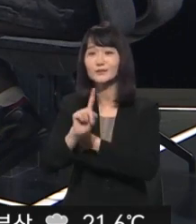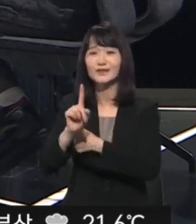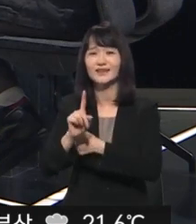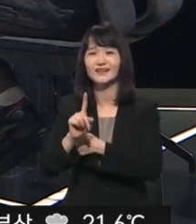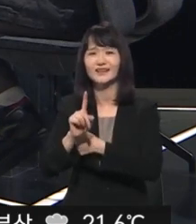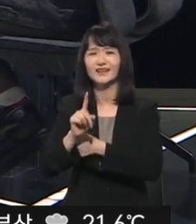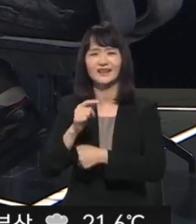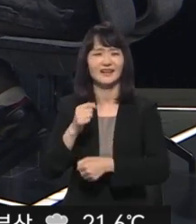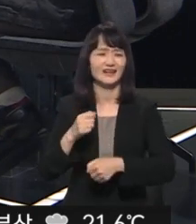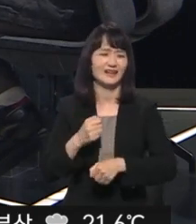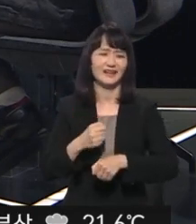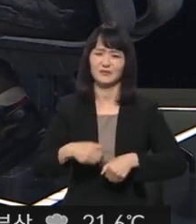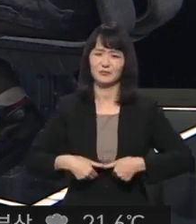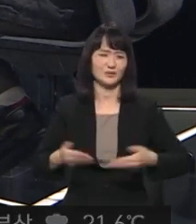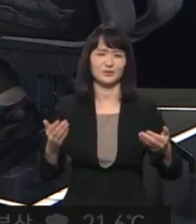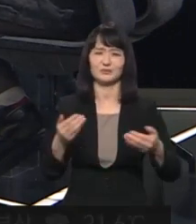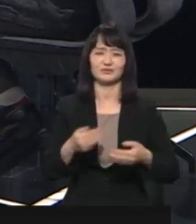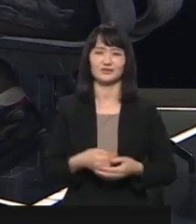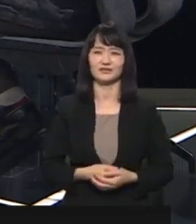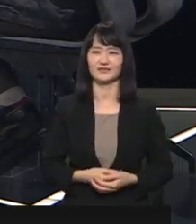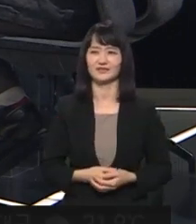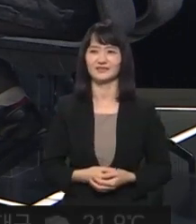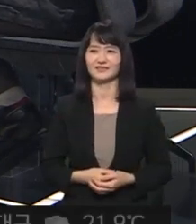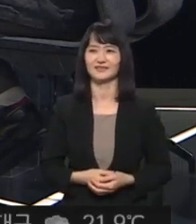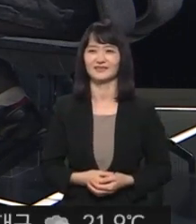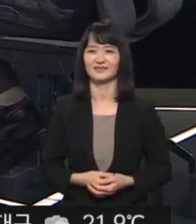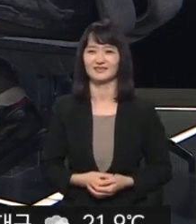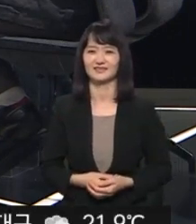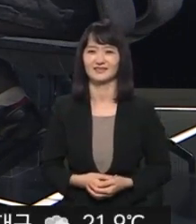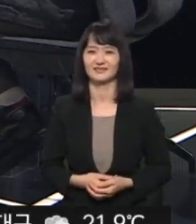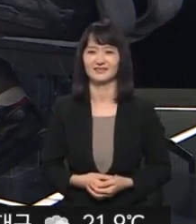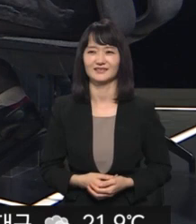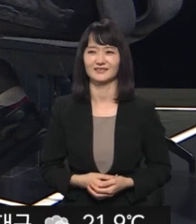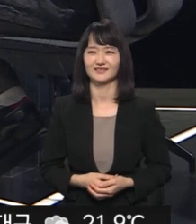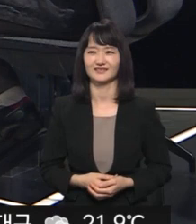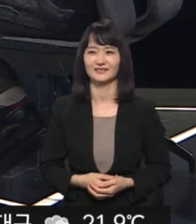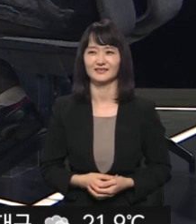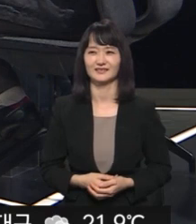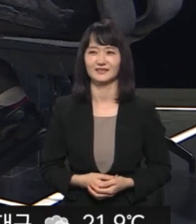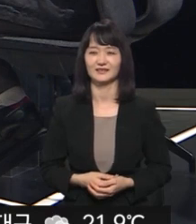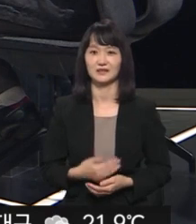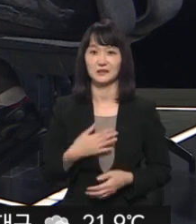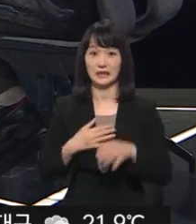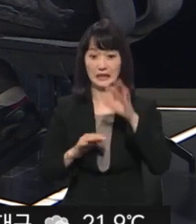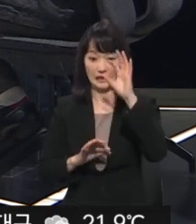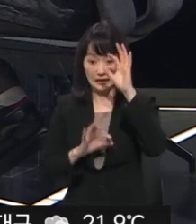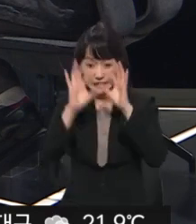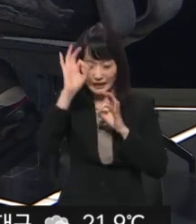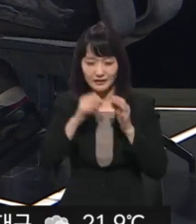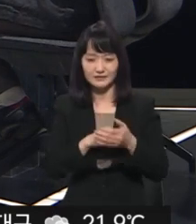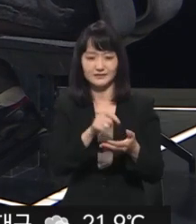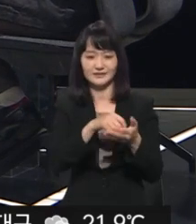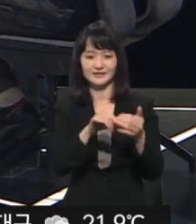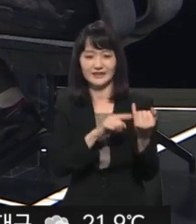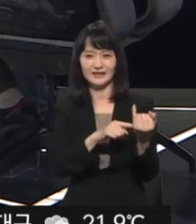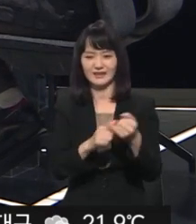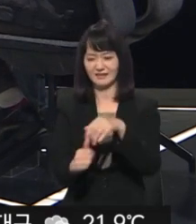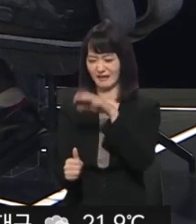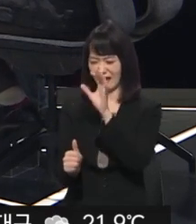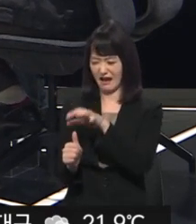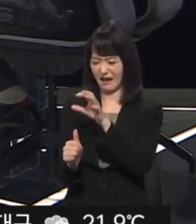예 4전 1동 라이브 6 에 더 다크 실수해서 있다가 작가 좀 훗날 그래서 안되겠다